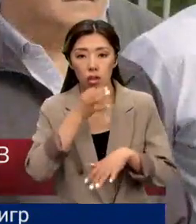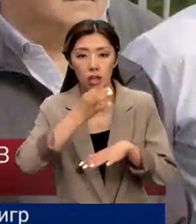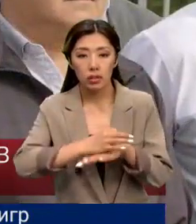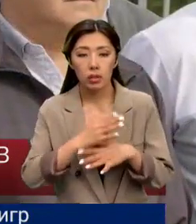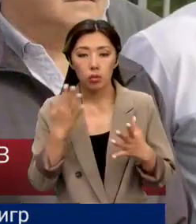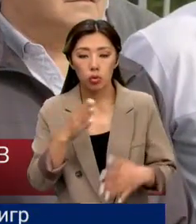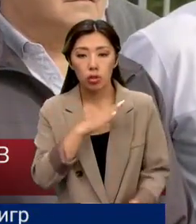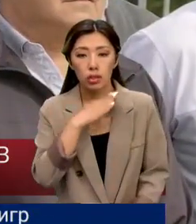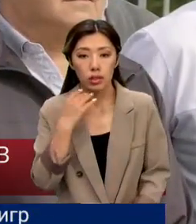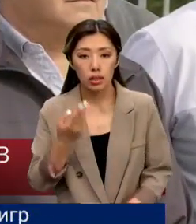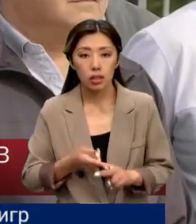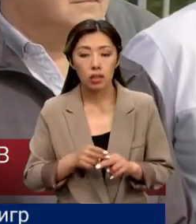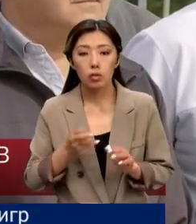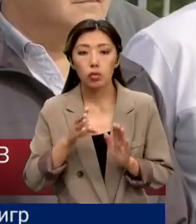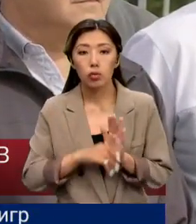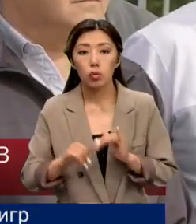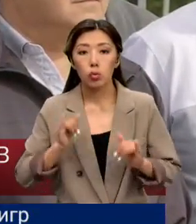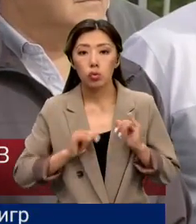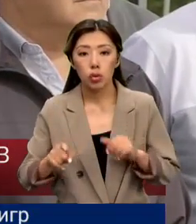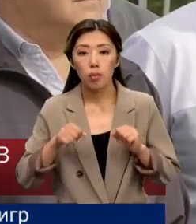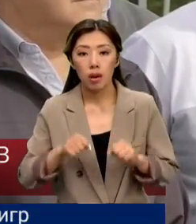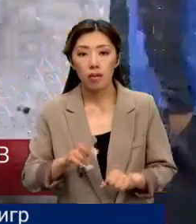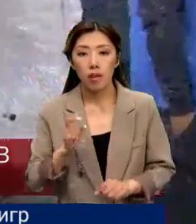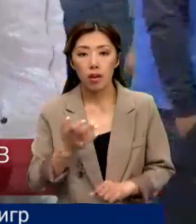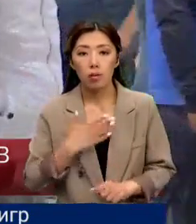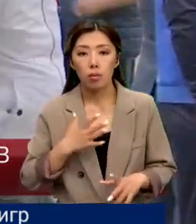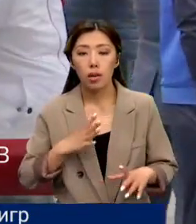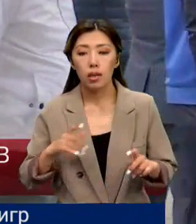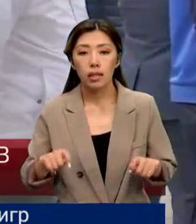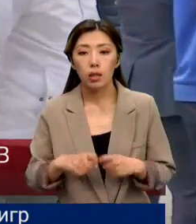ответственность. Кроме того, педагоги считают, что их права были нарушены.